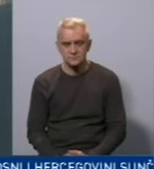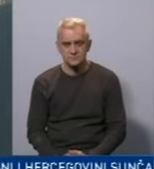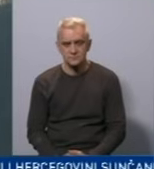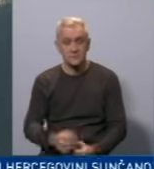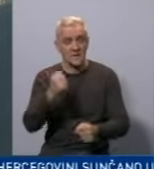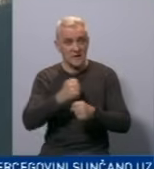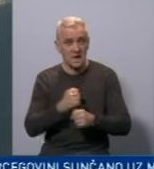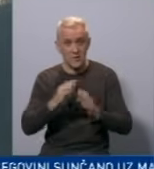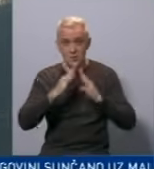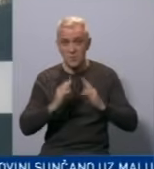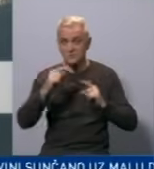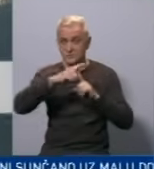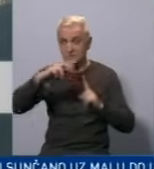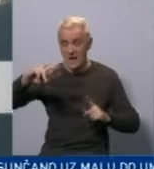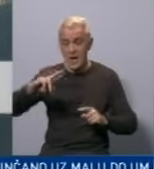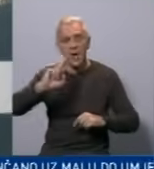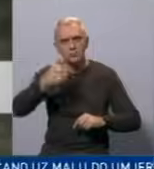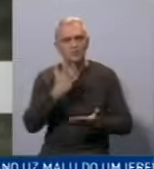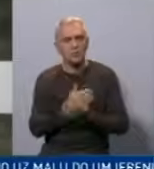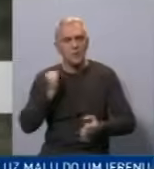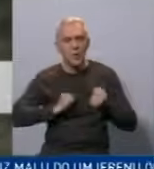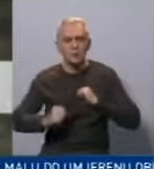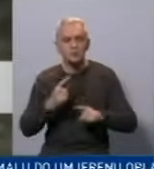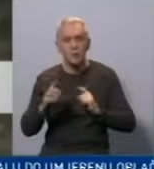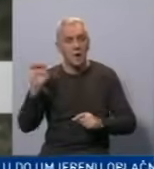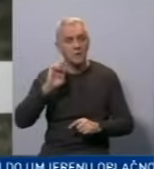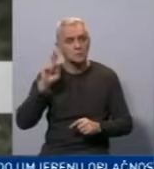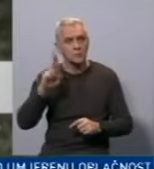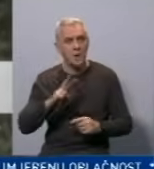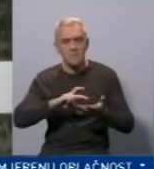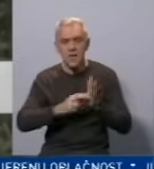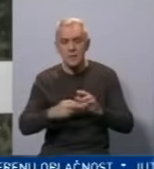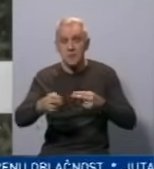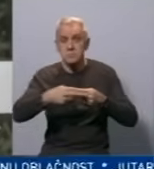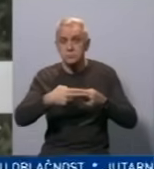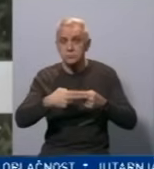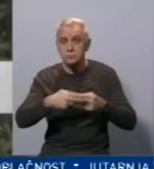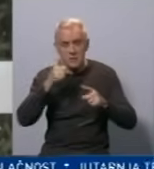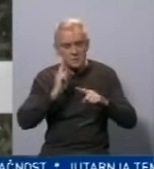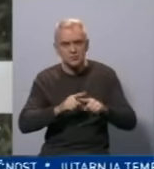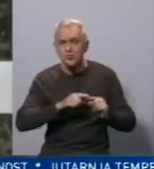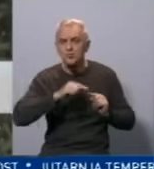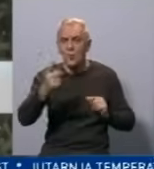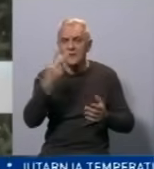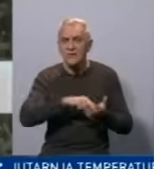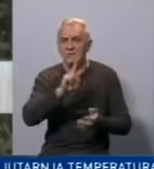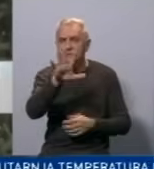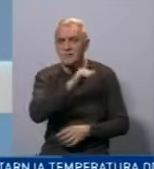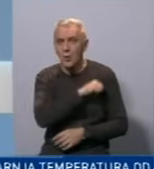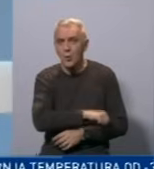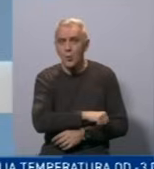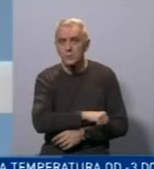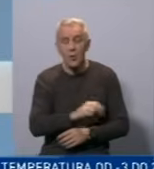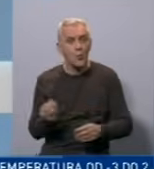Rad domaćih termoelektrana mogao bi da bude ugrožen jer Evropska unija planira u bliskoj budućnosti, tačnije do 2025. godine,